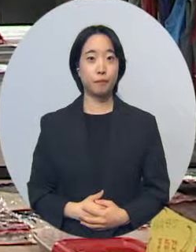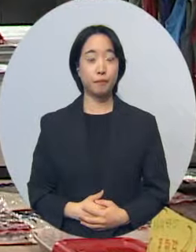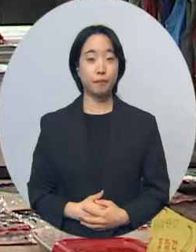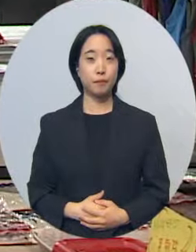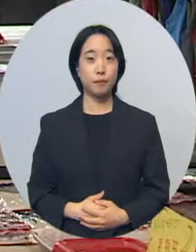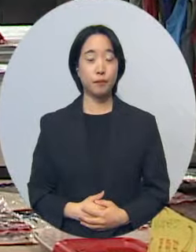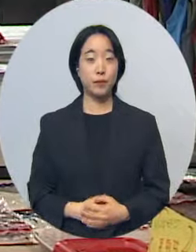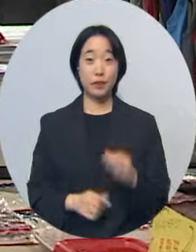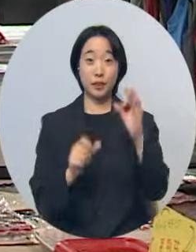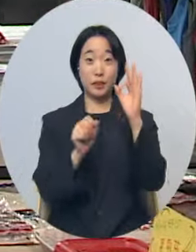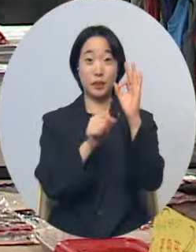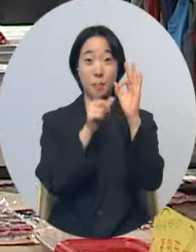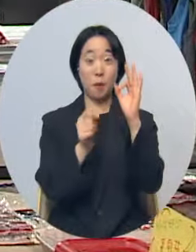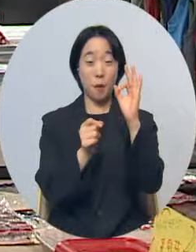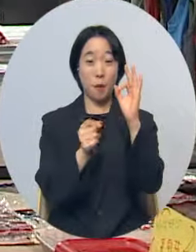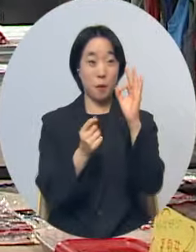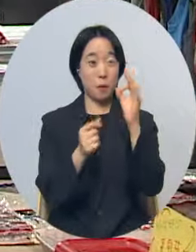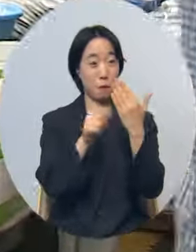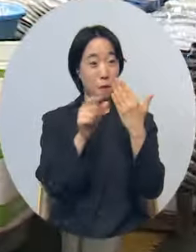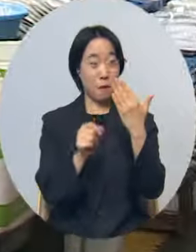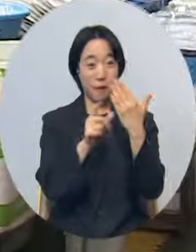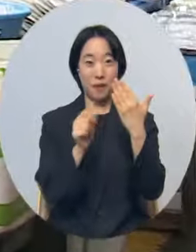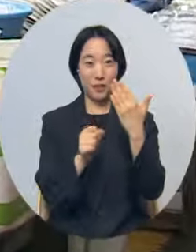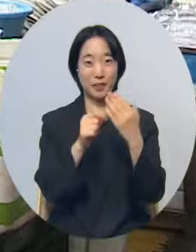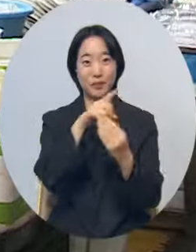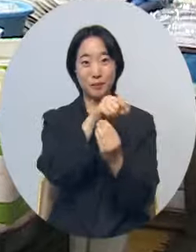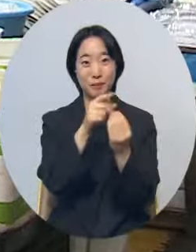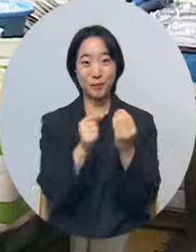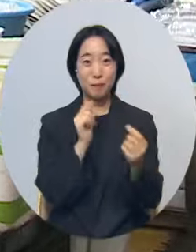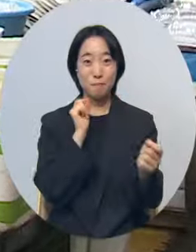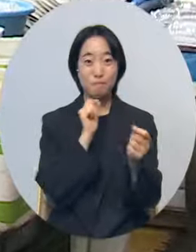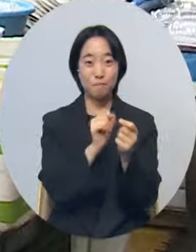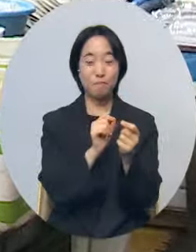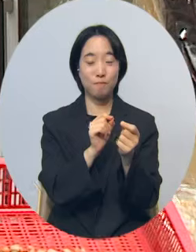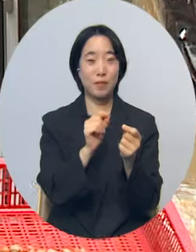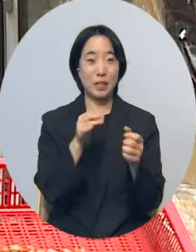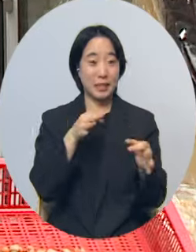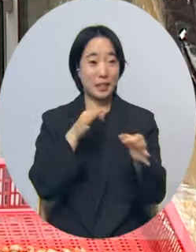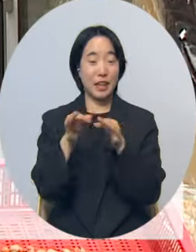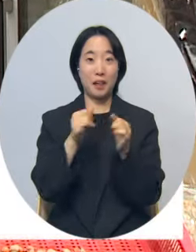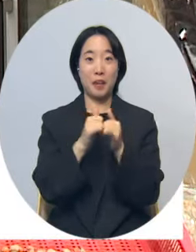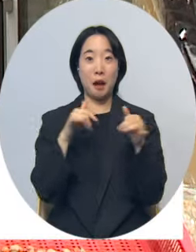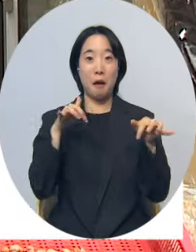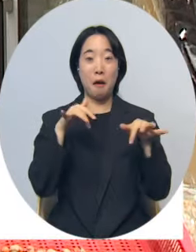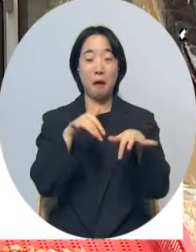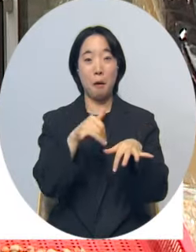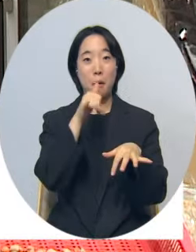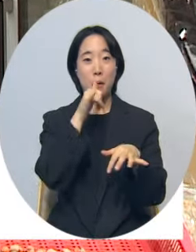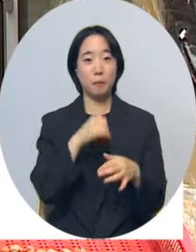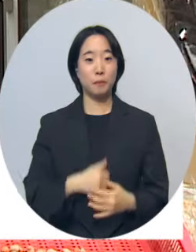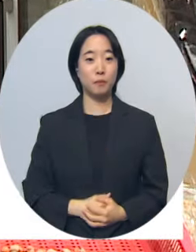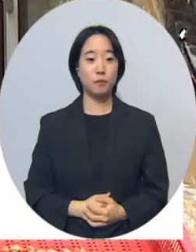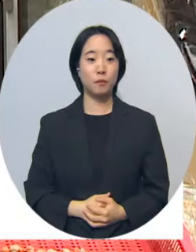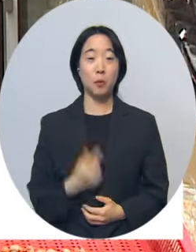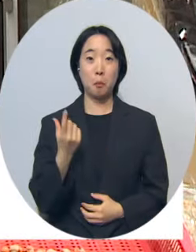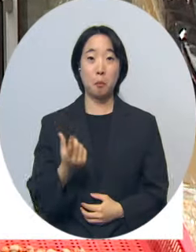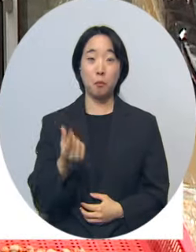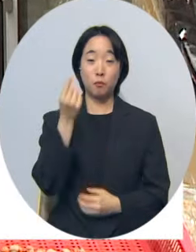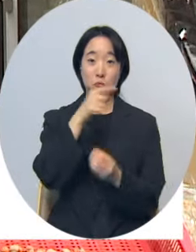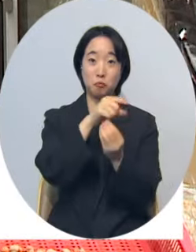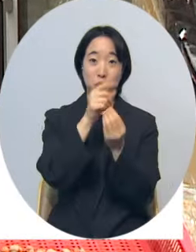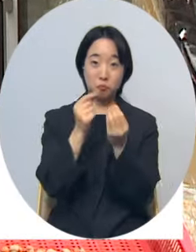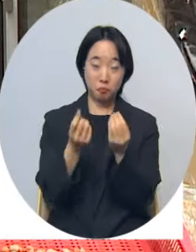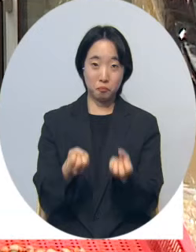다음 달 추석을 앞두고 시장을 찾는 발걸음이 늘었습니다. 추석이 다가오기도 하고 날씨가 점점